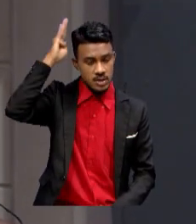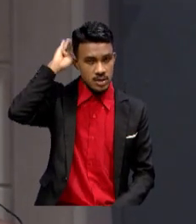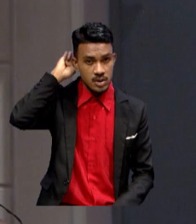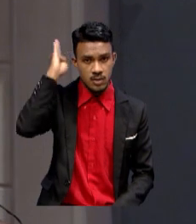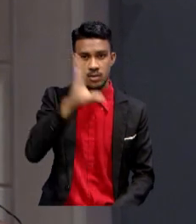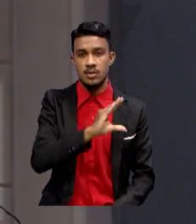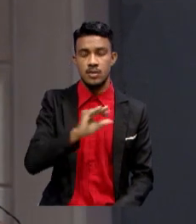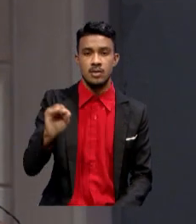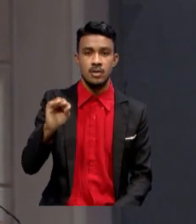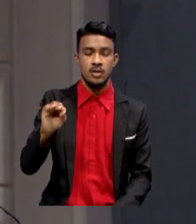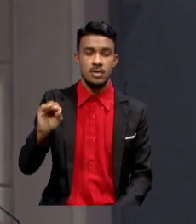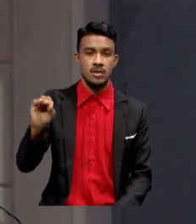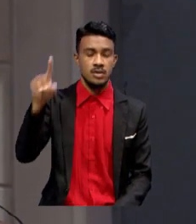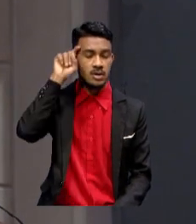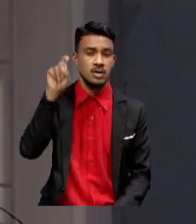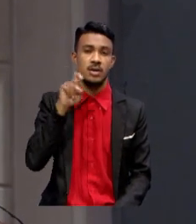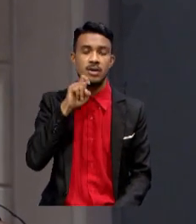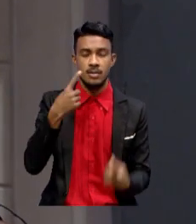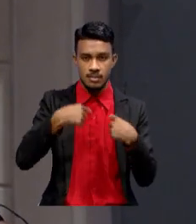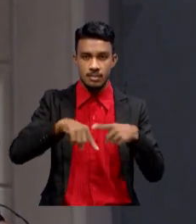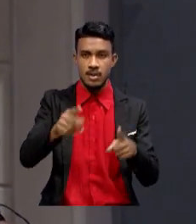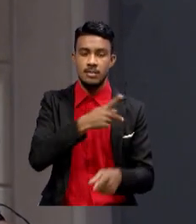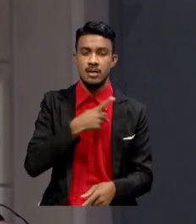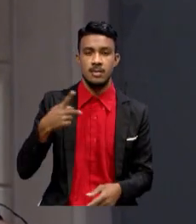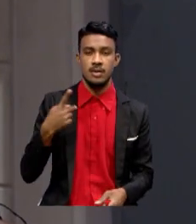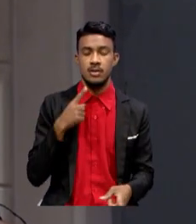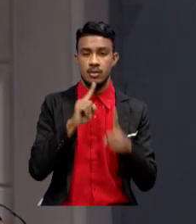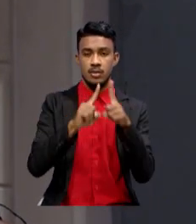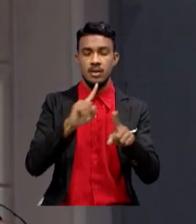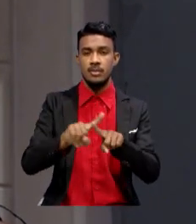awas sudah bapak lemin itu kuliah ini mis sih dari labele